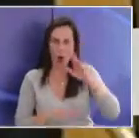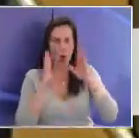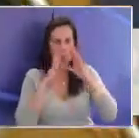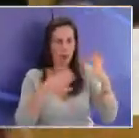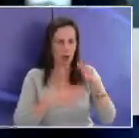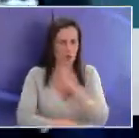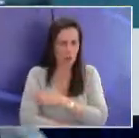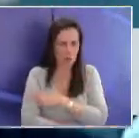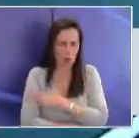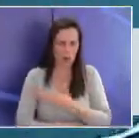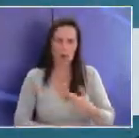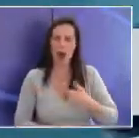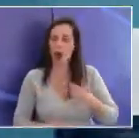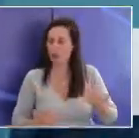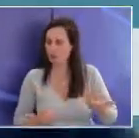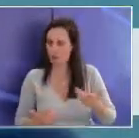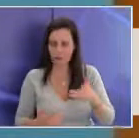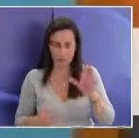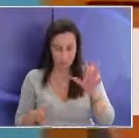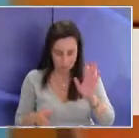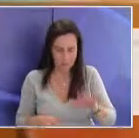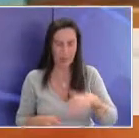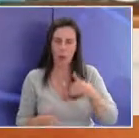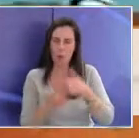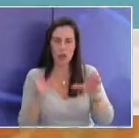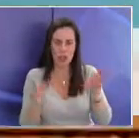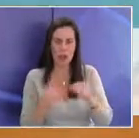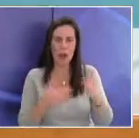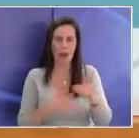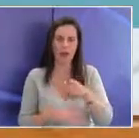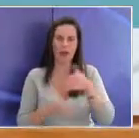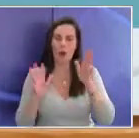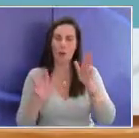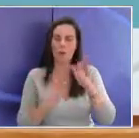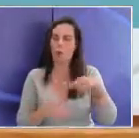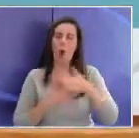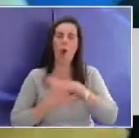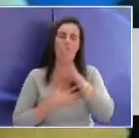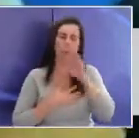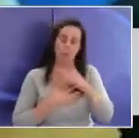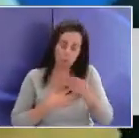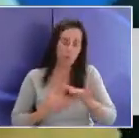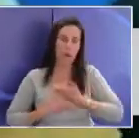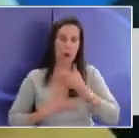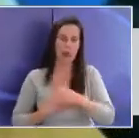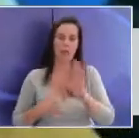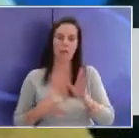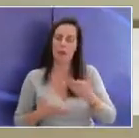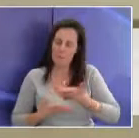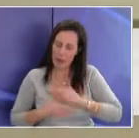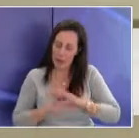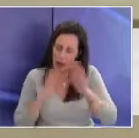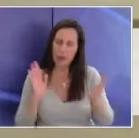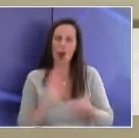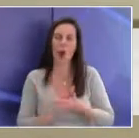לחקירה הזאת, חיים את החקירה עם ראש הממשלה, שתביני. הוא כל כך אהוב בציבור שהם חיים איתו את החקירה, את חבלי החקירה,